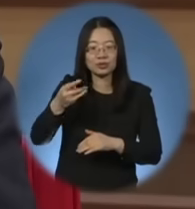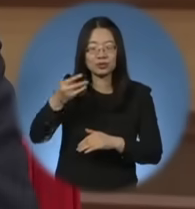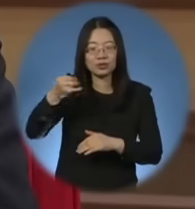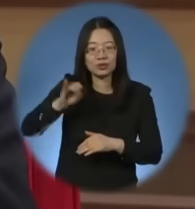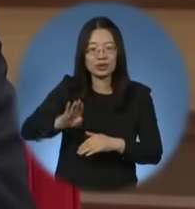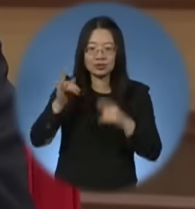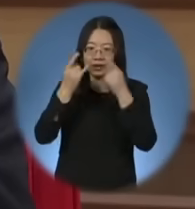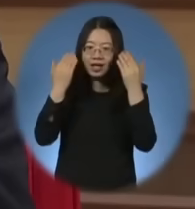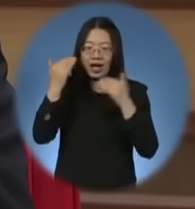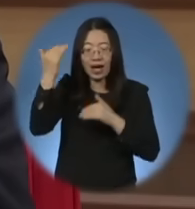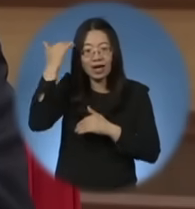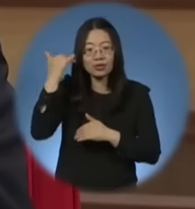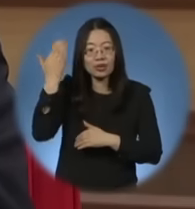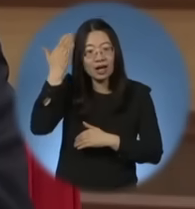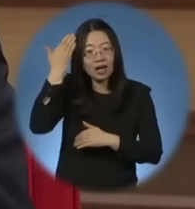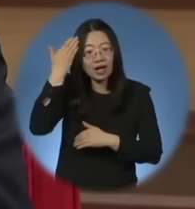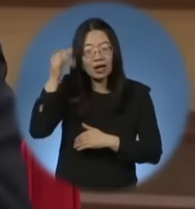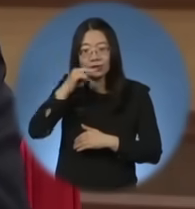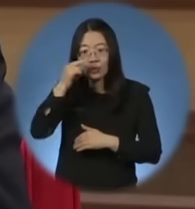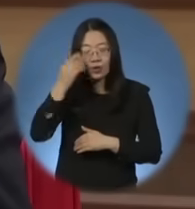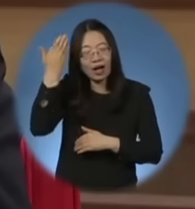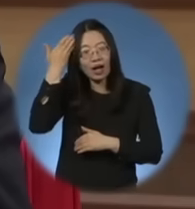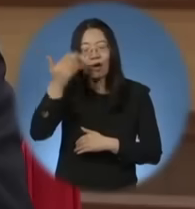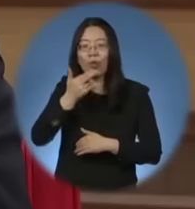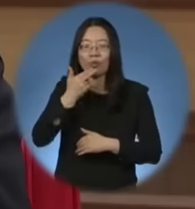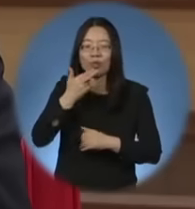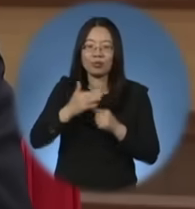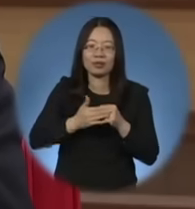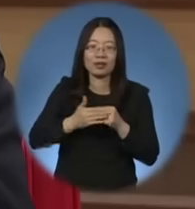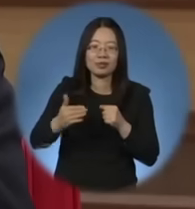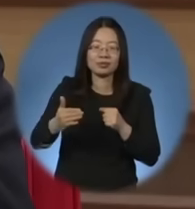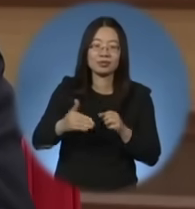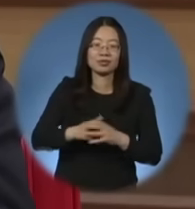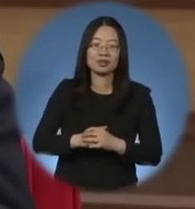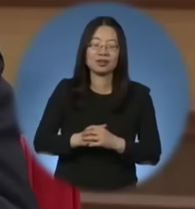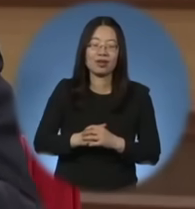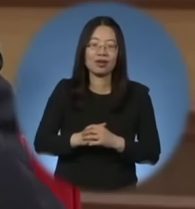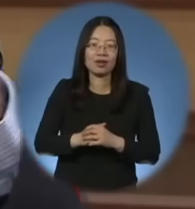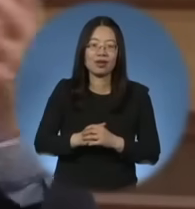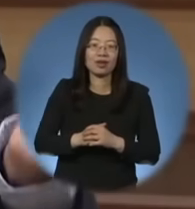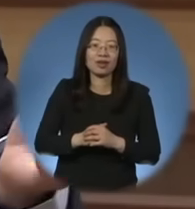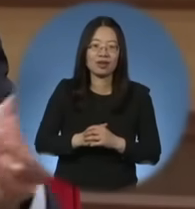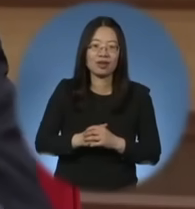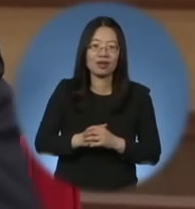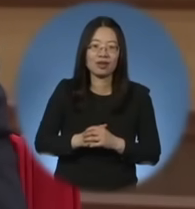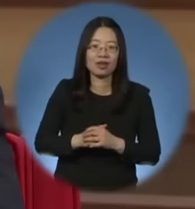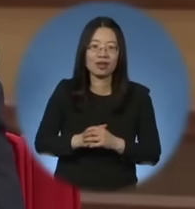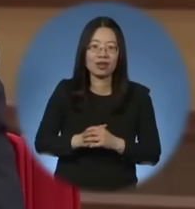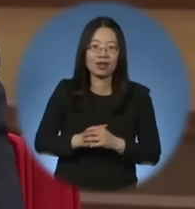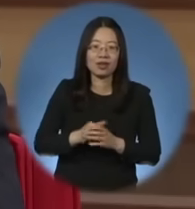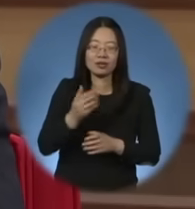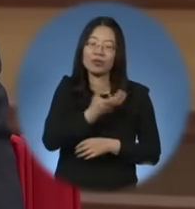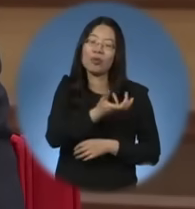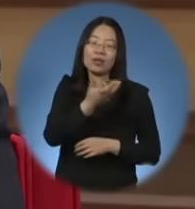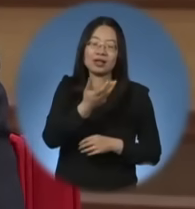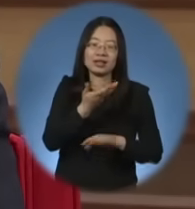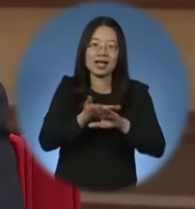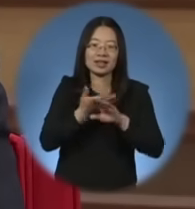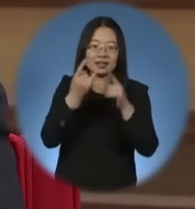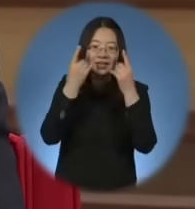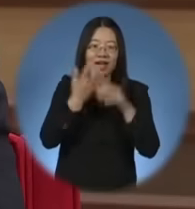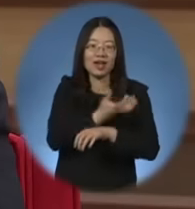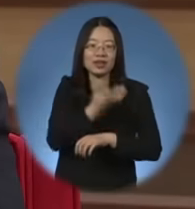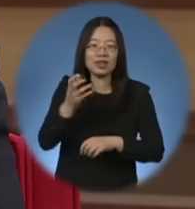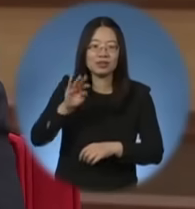주립대 학교는 한국학 동양학 없었어요 그러니까 저 제가 옮기고 저 브리검영 대학교로